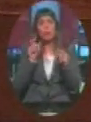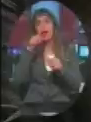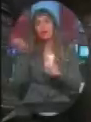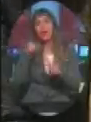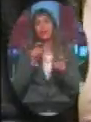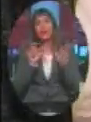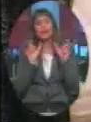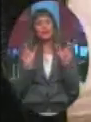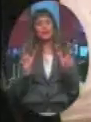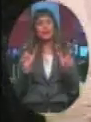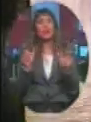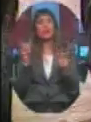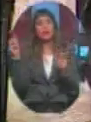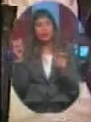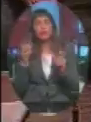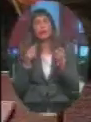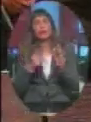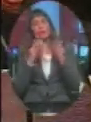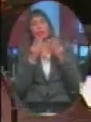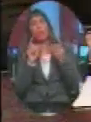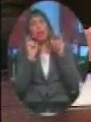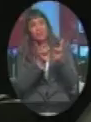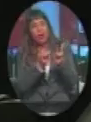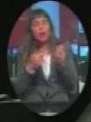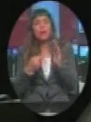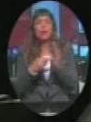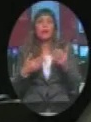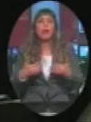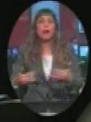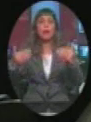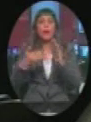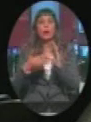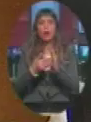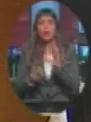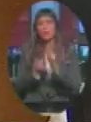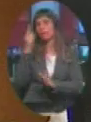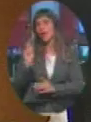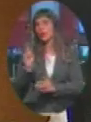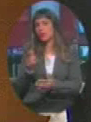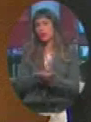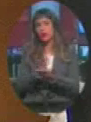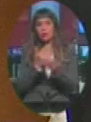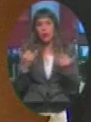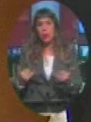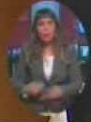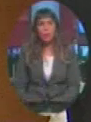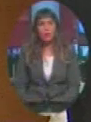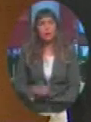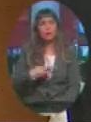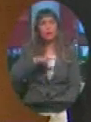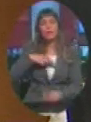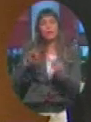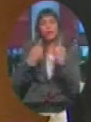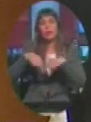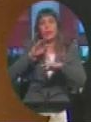ומעצר כדי לקדם את החקירה בעניינו. זהו צעד תקדימי אותה ביצע הכנסת היום. סמכותה של ועדת הכנסת בעניין זה היא סמכות